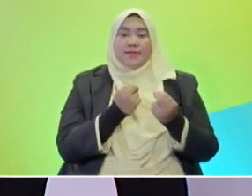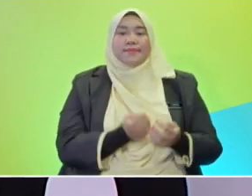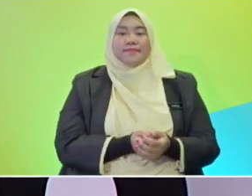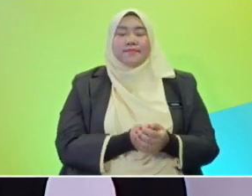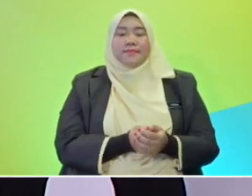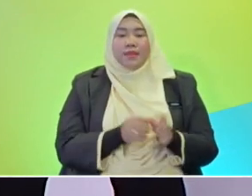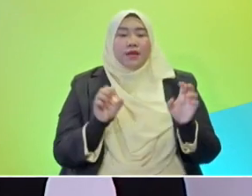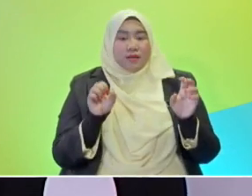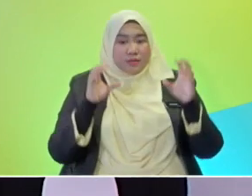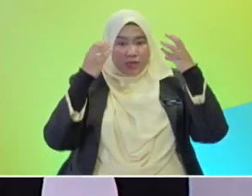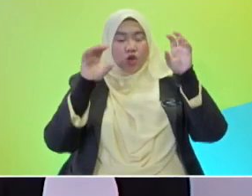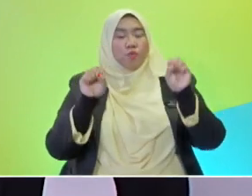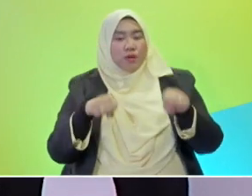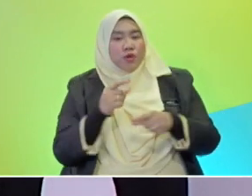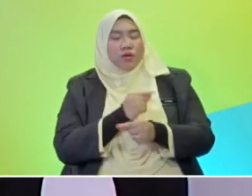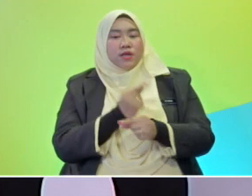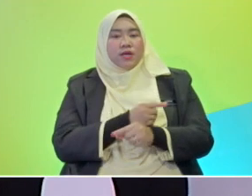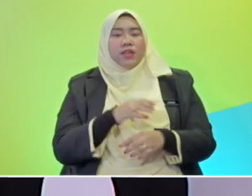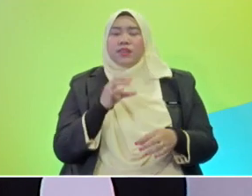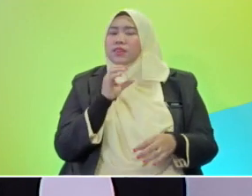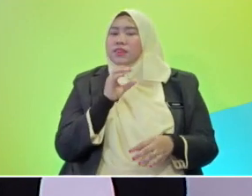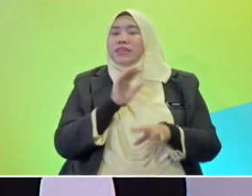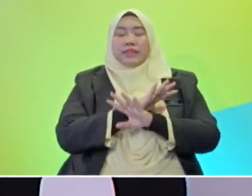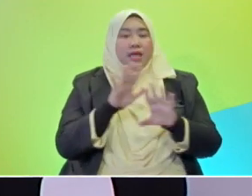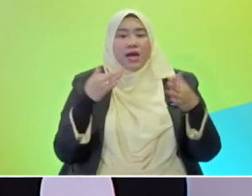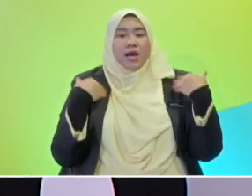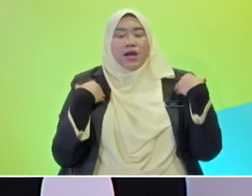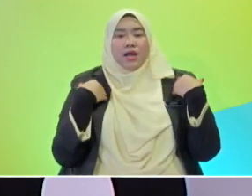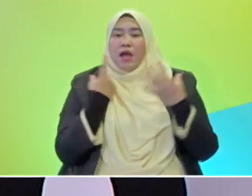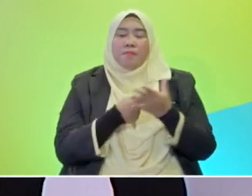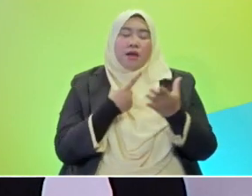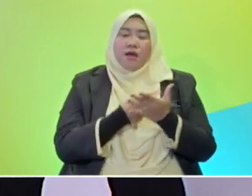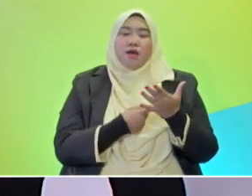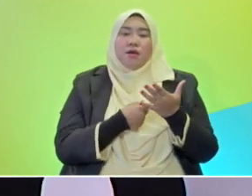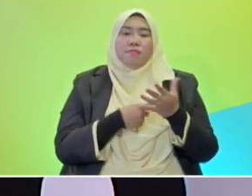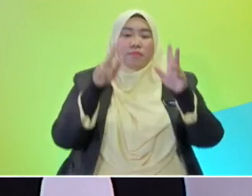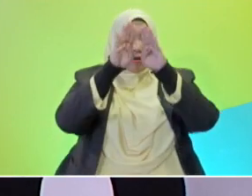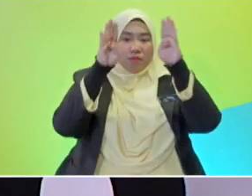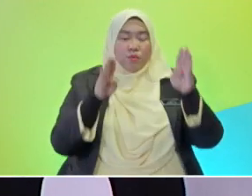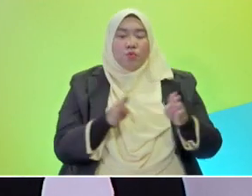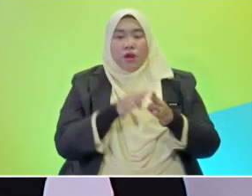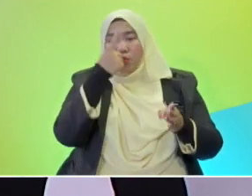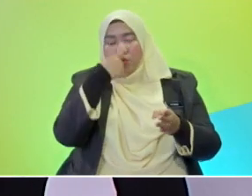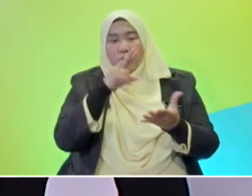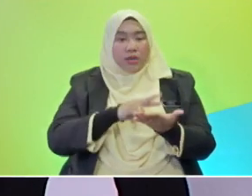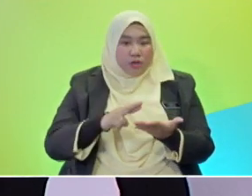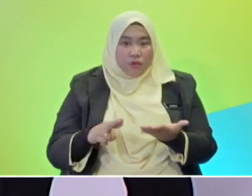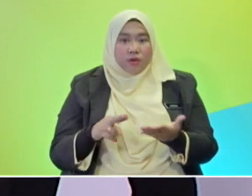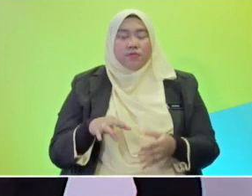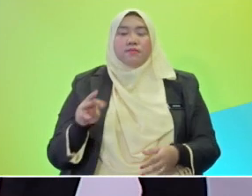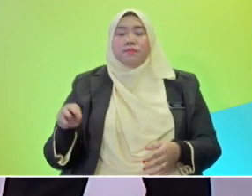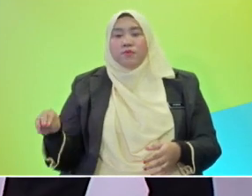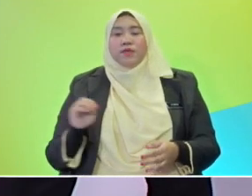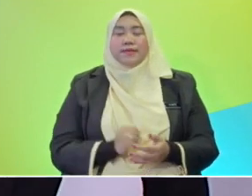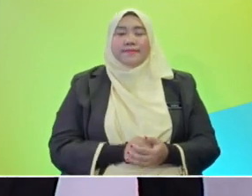nah itu yang cewek katakan tadi tidak ada sebaran penetapan ataupun Borang untuk mencatat penguasaan murid-murid Baiklah